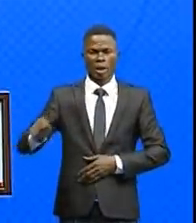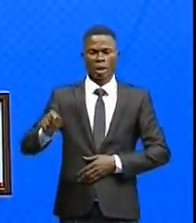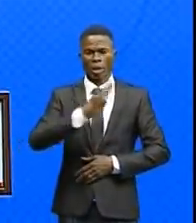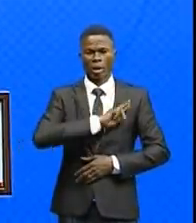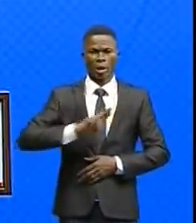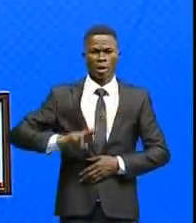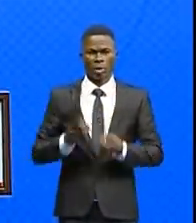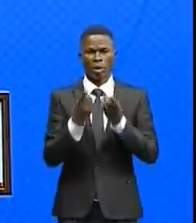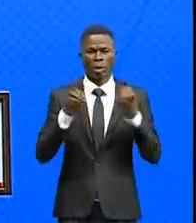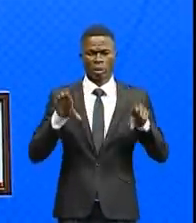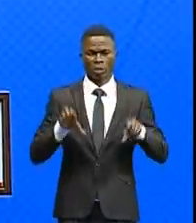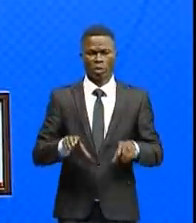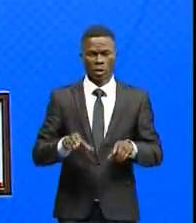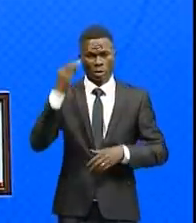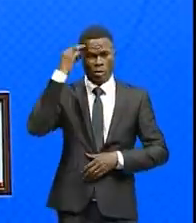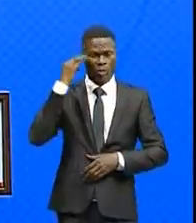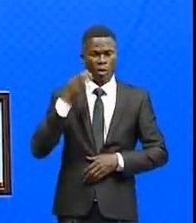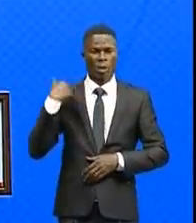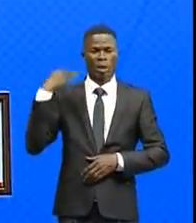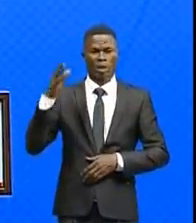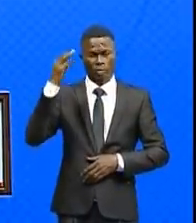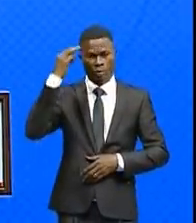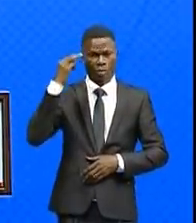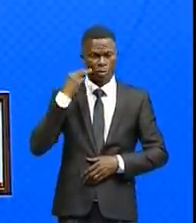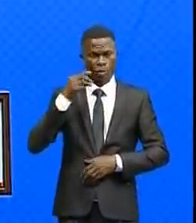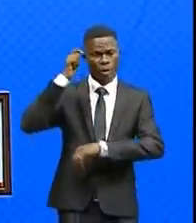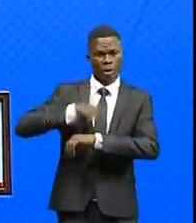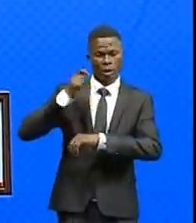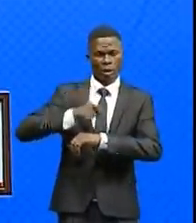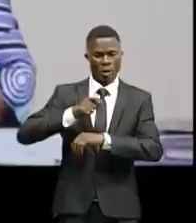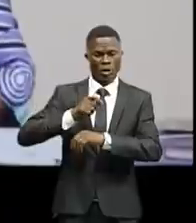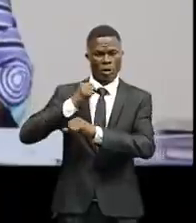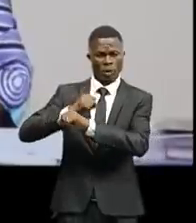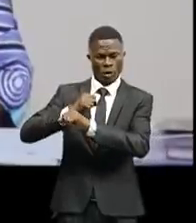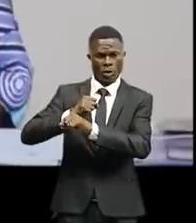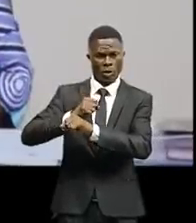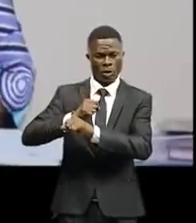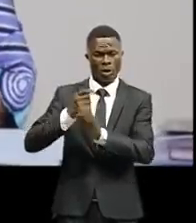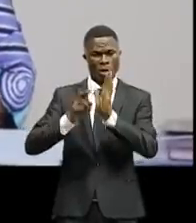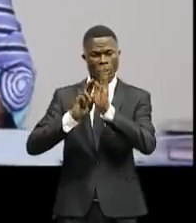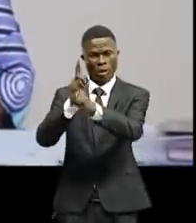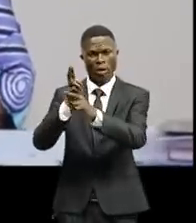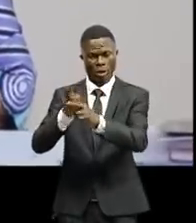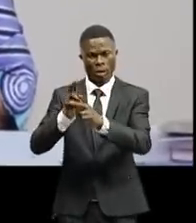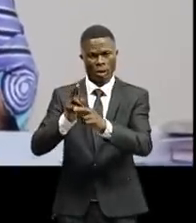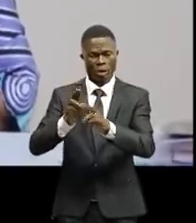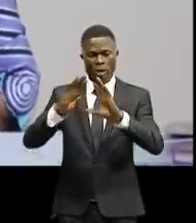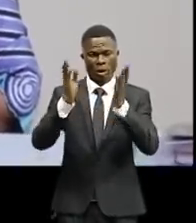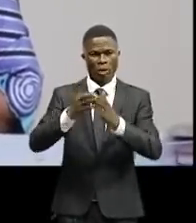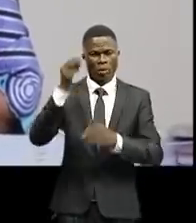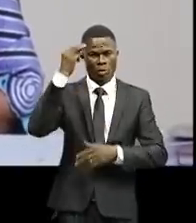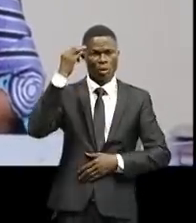démocratique du Congo. La ministre d'État, ministre de la Justice et garde des Sceaux, a présenté à l'attention du